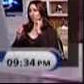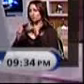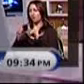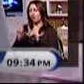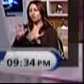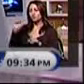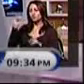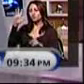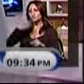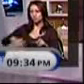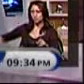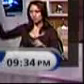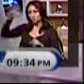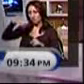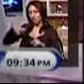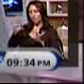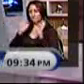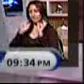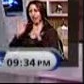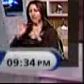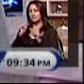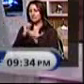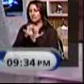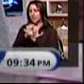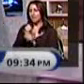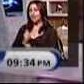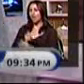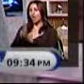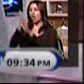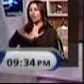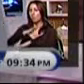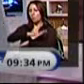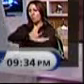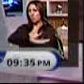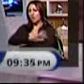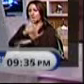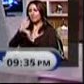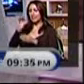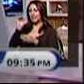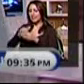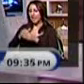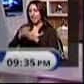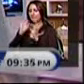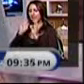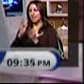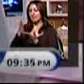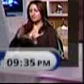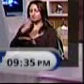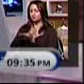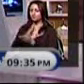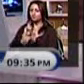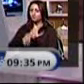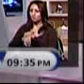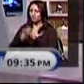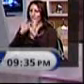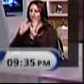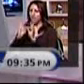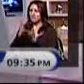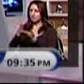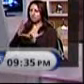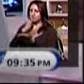الشعب بيطالب بمطلب ديمقراطي محترم، انتخابات رئاسية مبكرة، ولا يمكن اطلاقا. انا